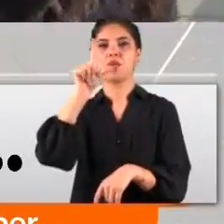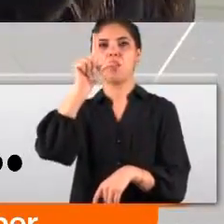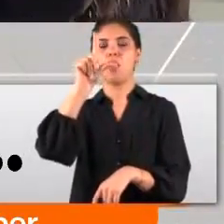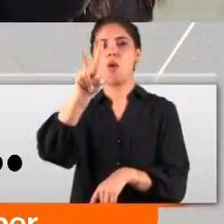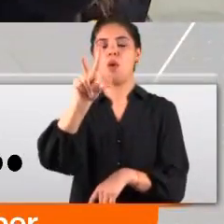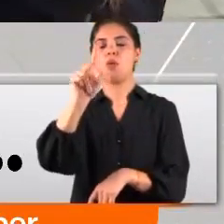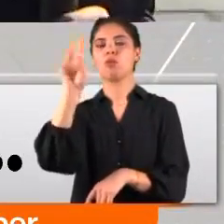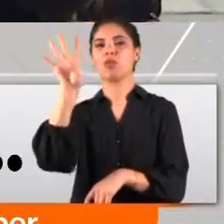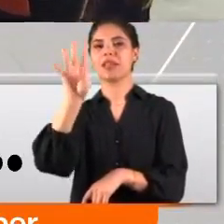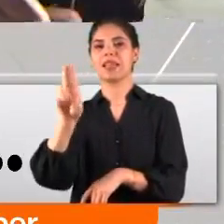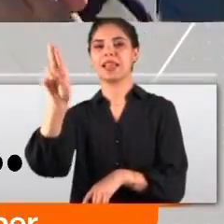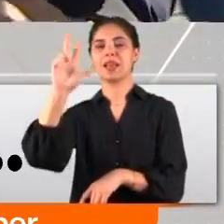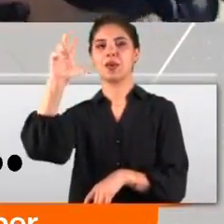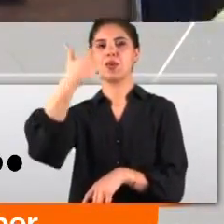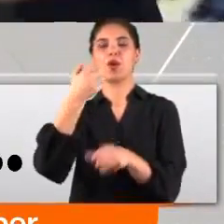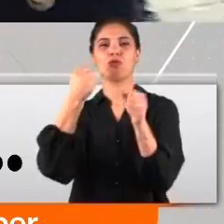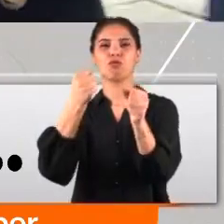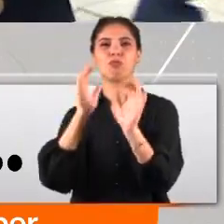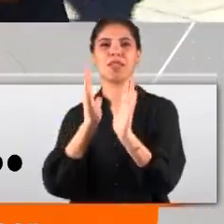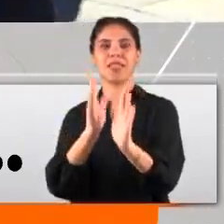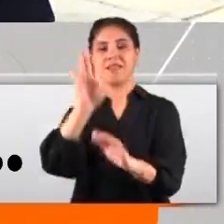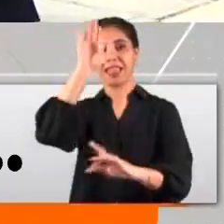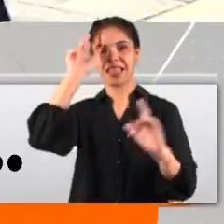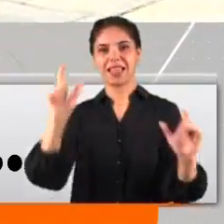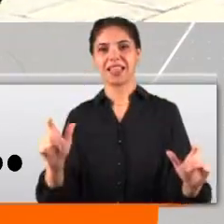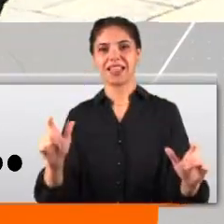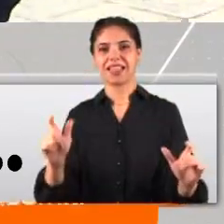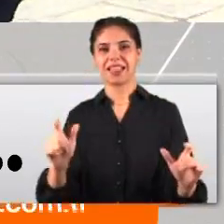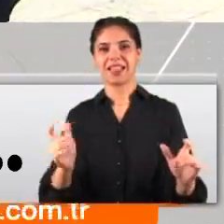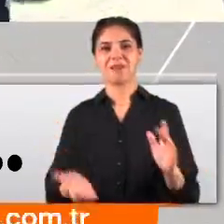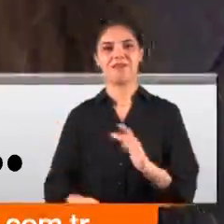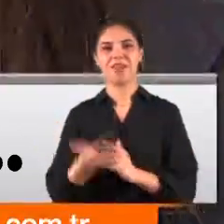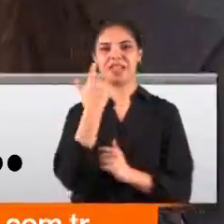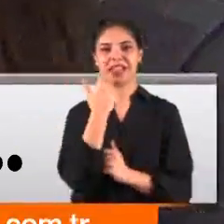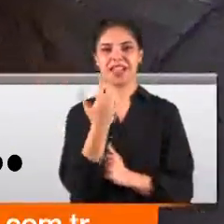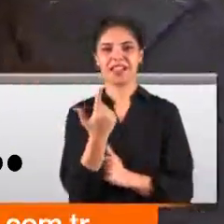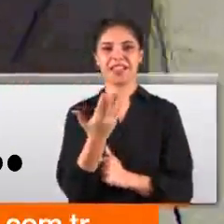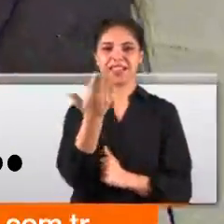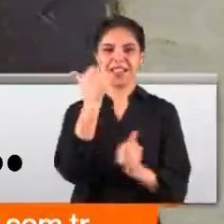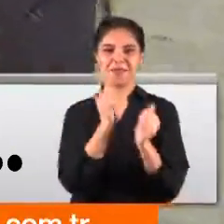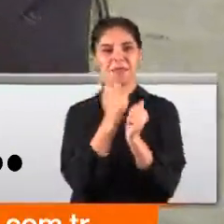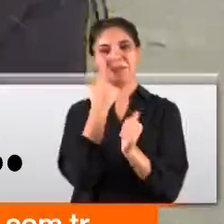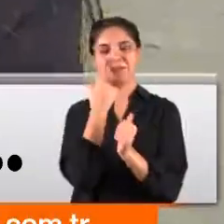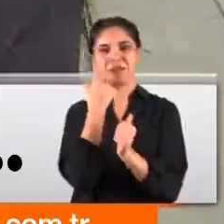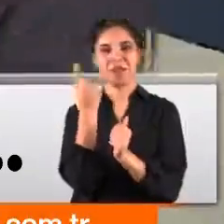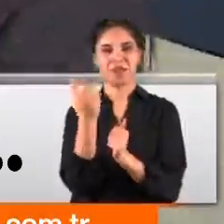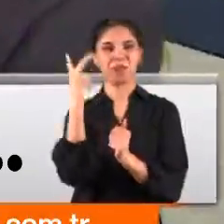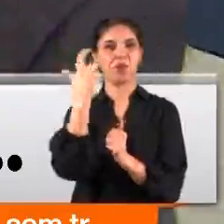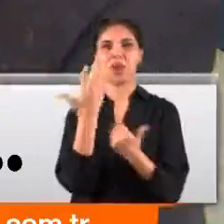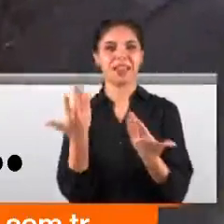güneş tutulması devam ediyor. İstanbul'da şu an en yüksek güneş tutulması yaşanıyor. Gel birlikte bakalım. Güneş